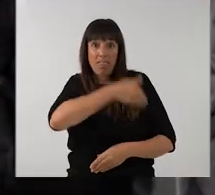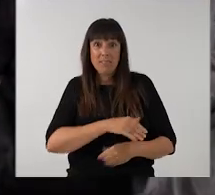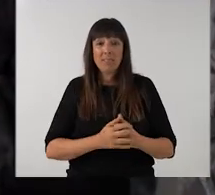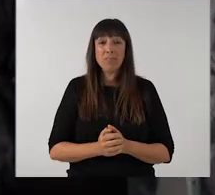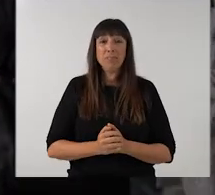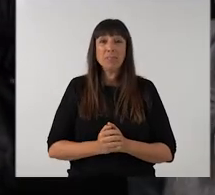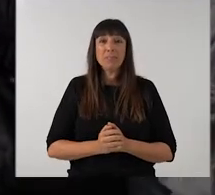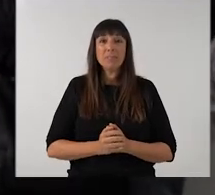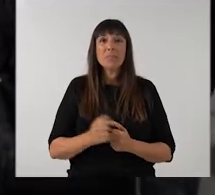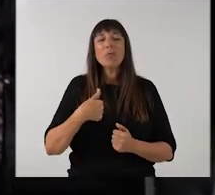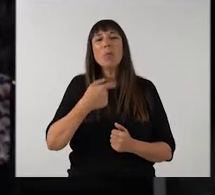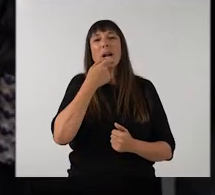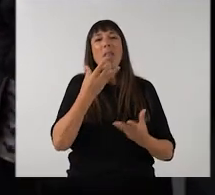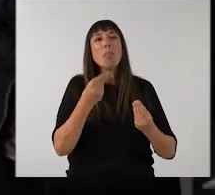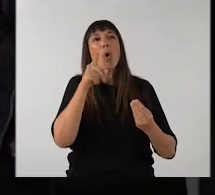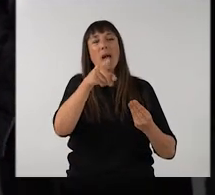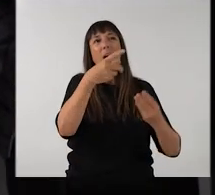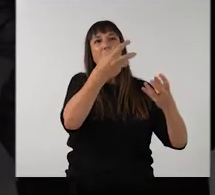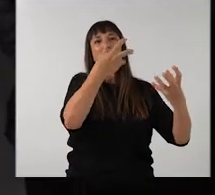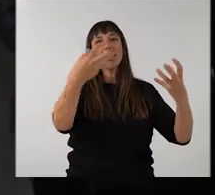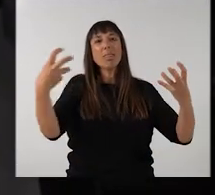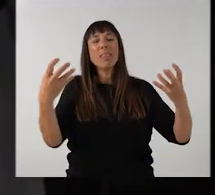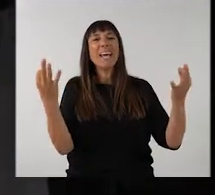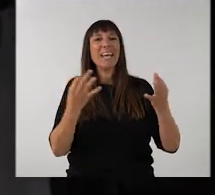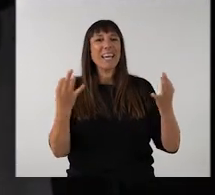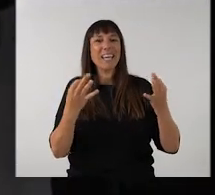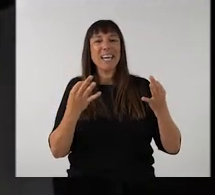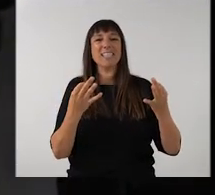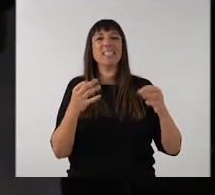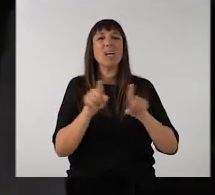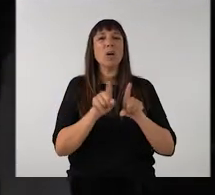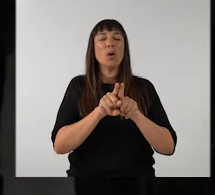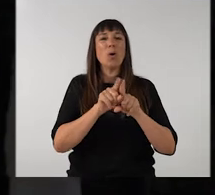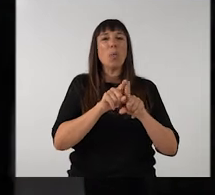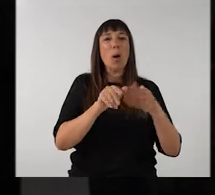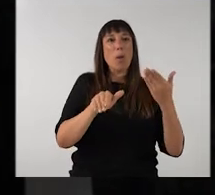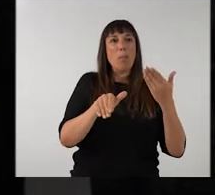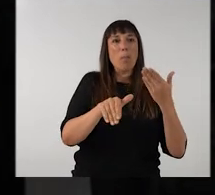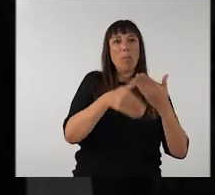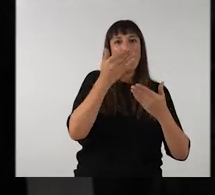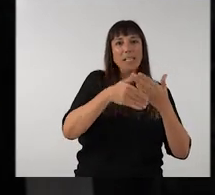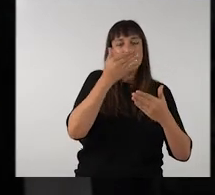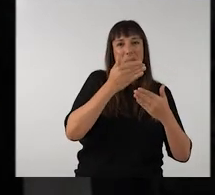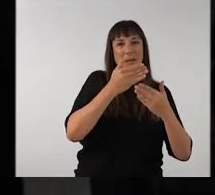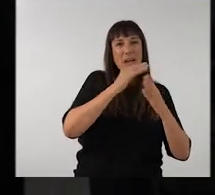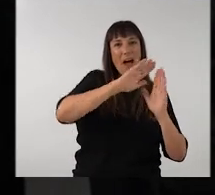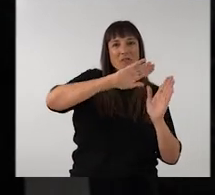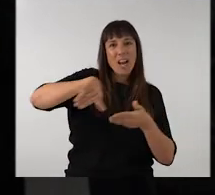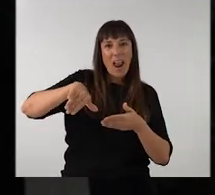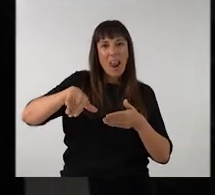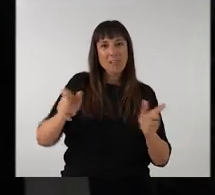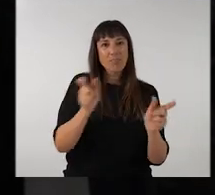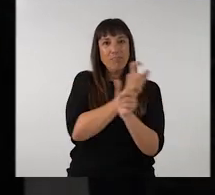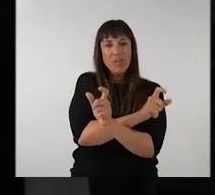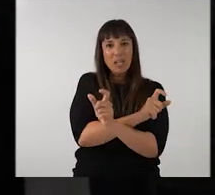conscients. El que m'agrada molt d'aquesta peça de la Isabel Benal és que és aquesta, el fet que